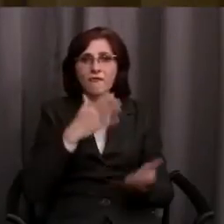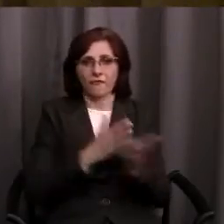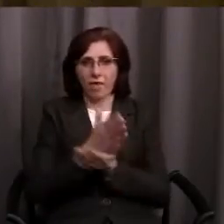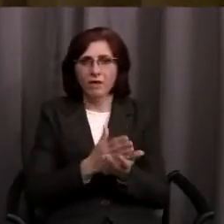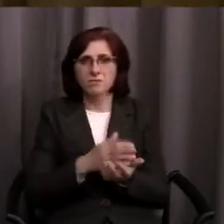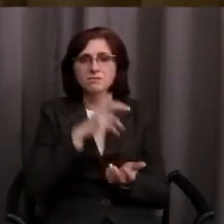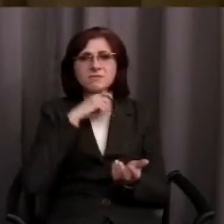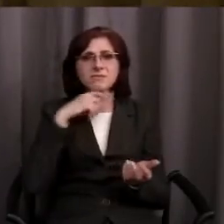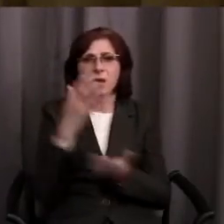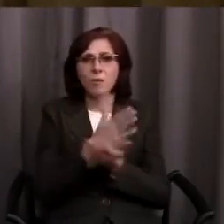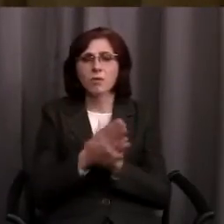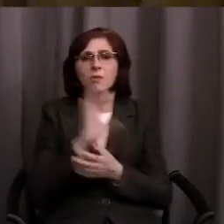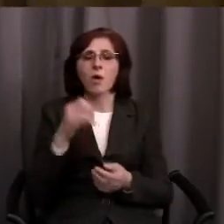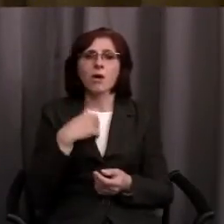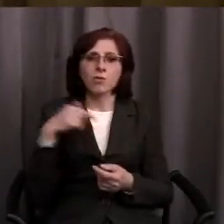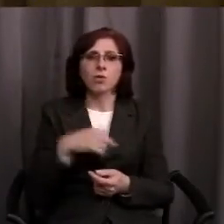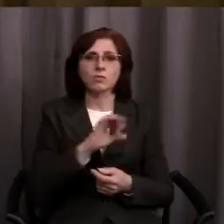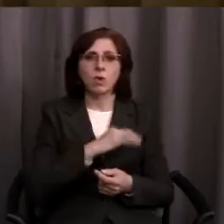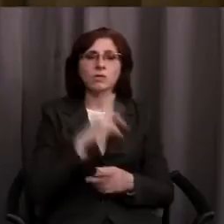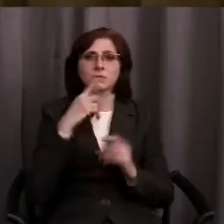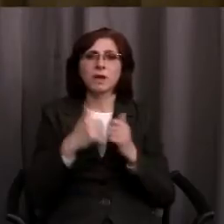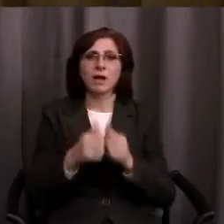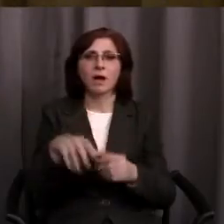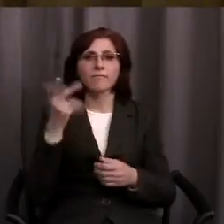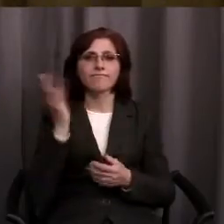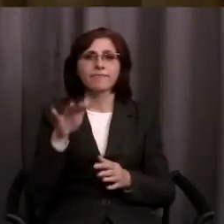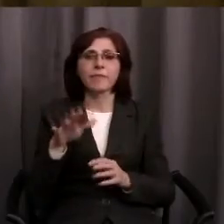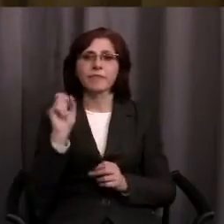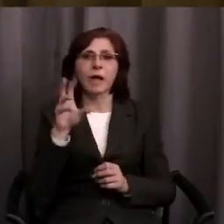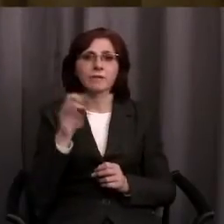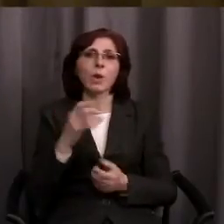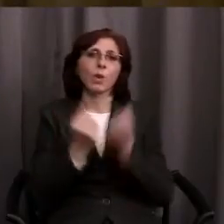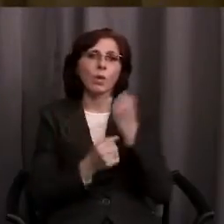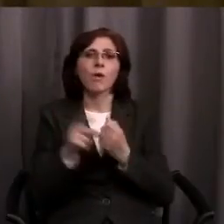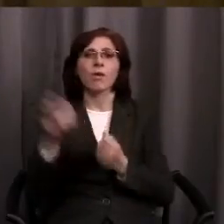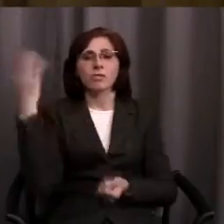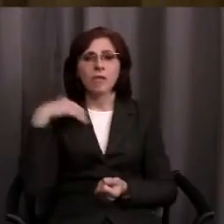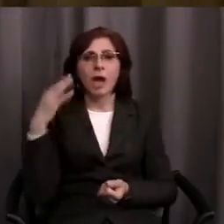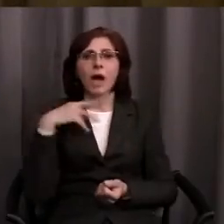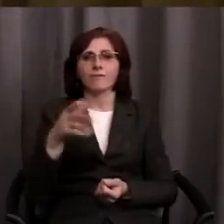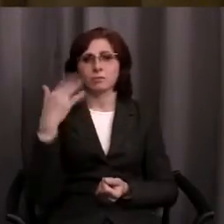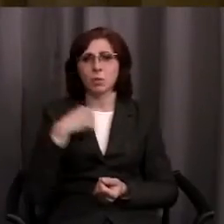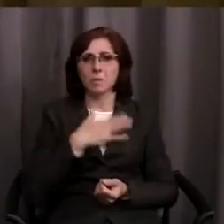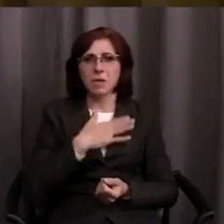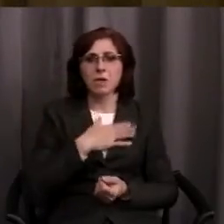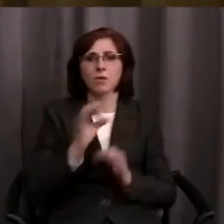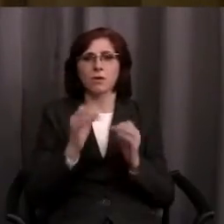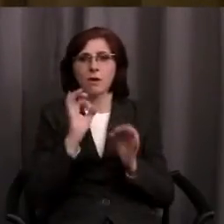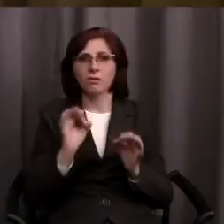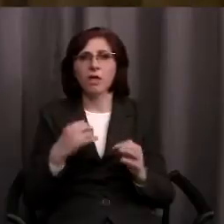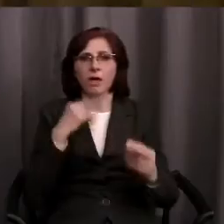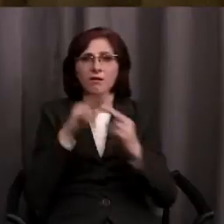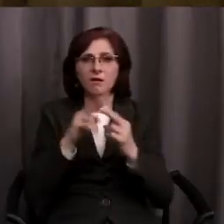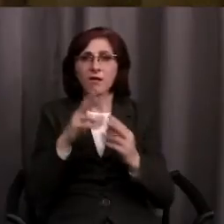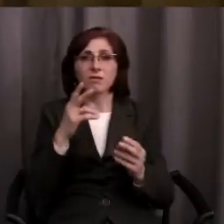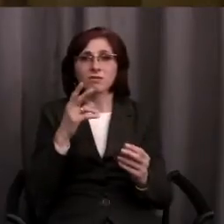i nie są w stanie postawić sobie zadania. Tak, no to trudno, tak, ten człowiek był zawsze taki, że miło się z nim rozmawiało, a teraz jak się mniej miło